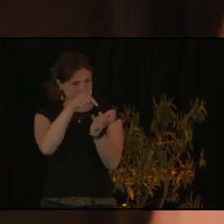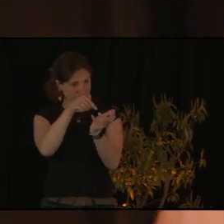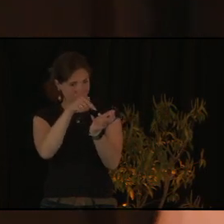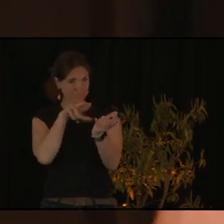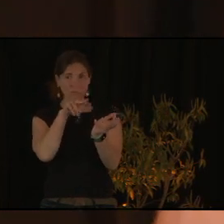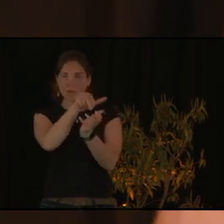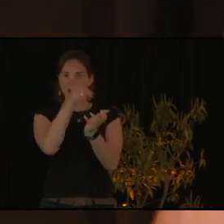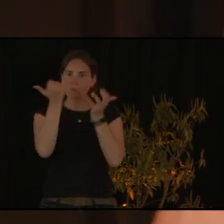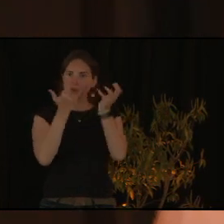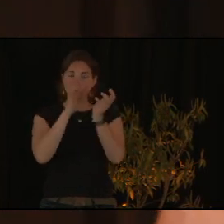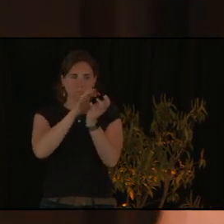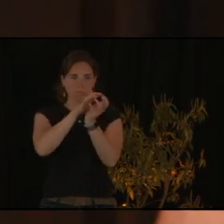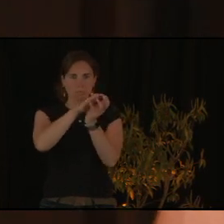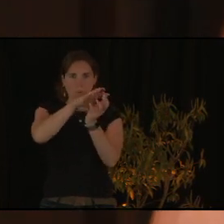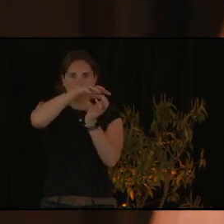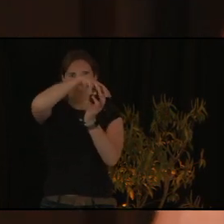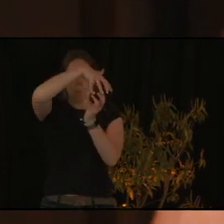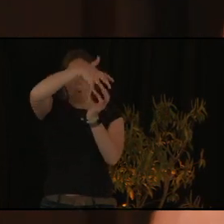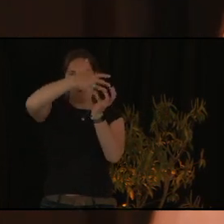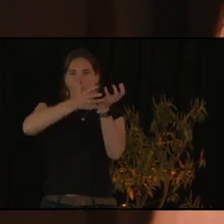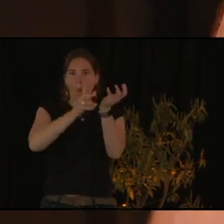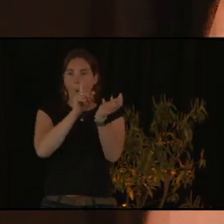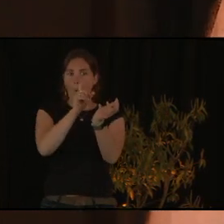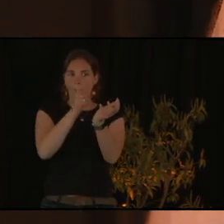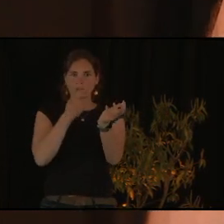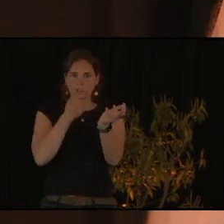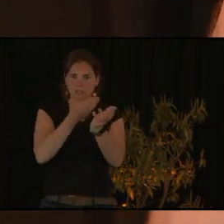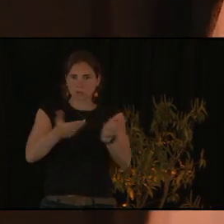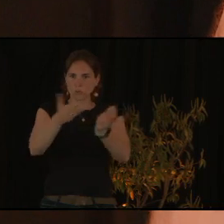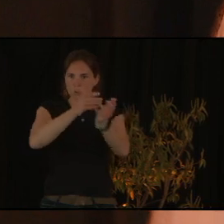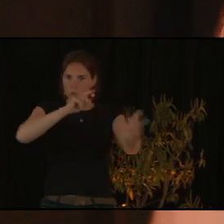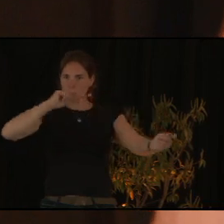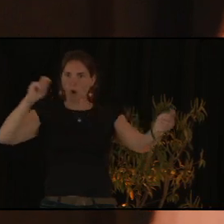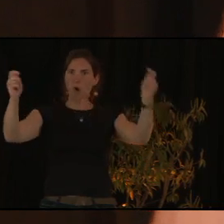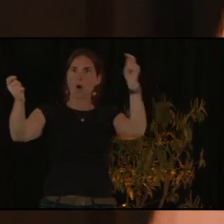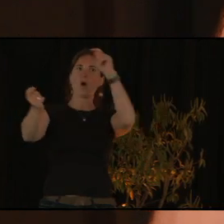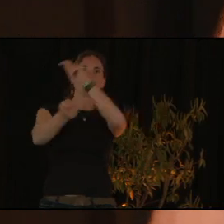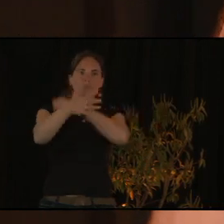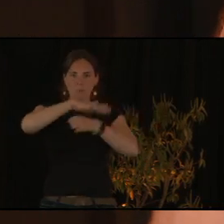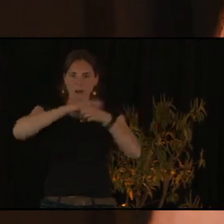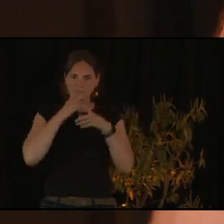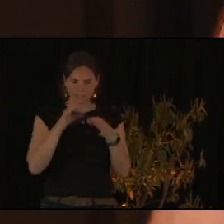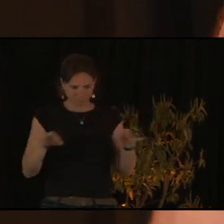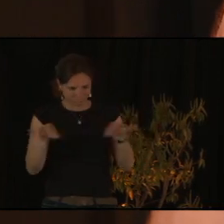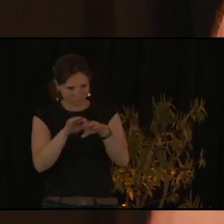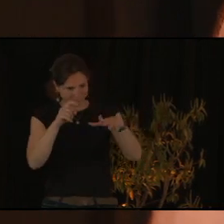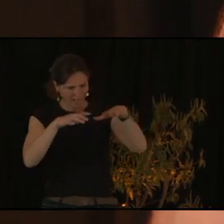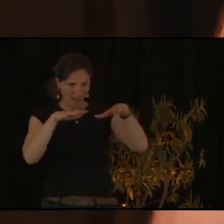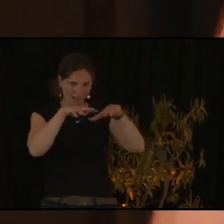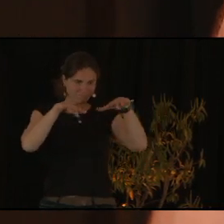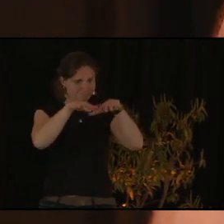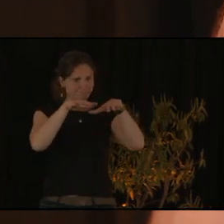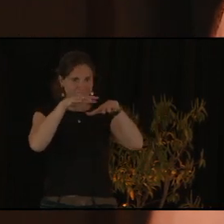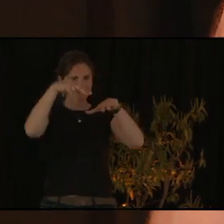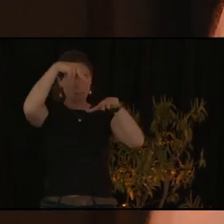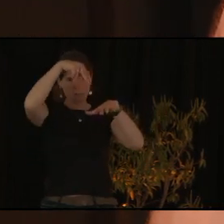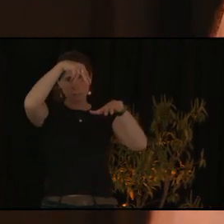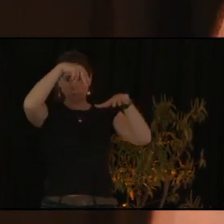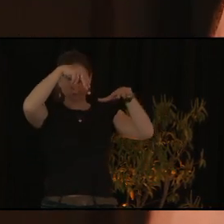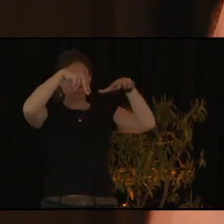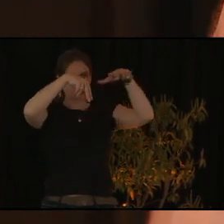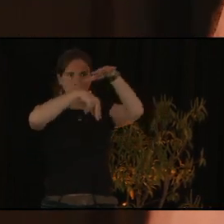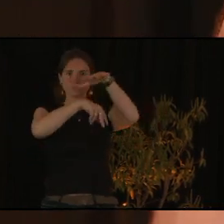recouverte par l'eau, et du coup, ce socle d'expérience va complètement se transformer, va être complètement différent. En fait, ce type d'expérience qui est à la fois sensible